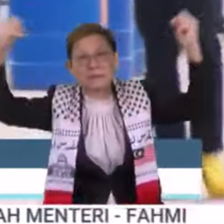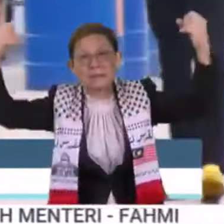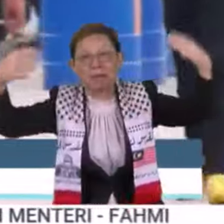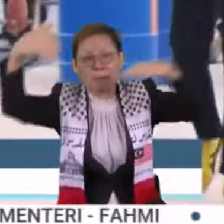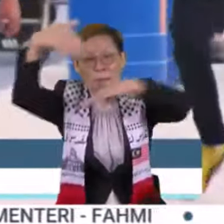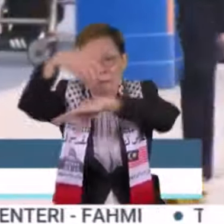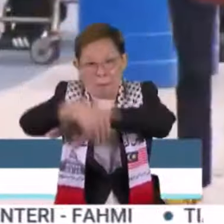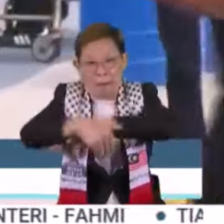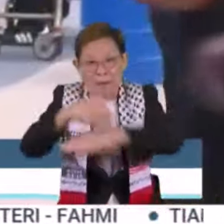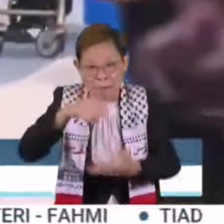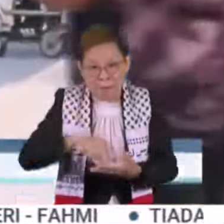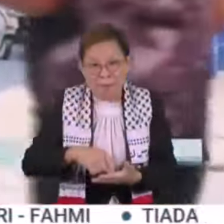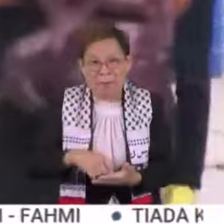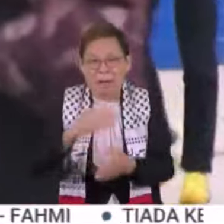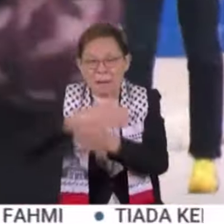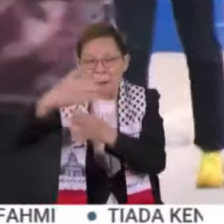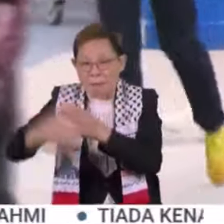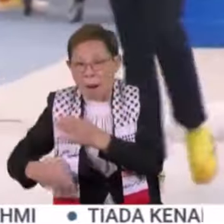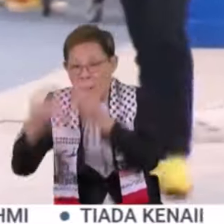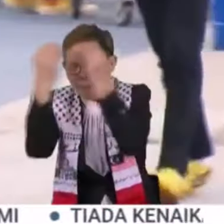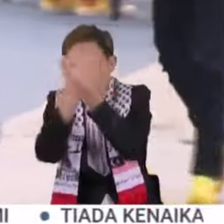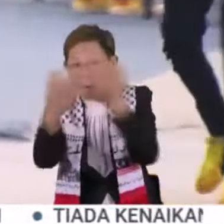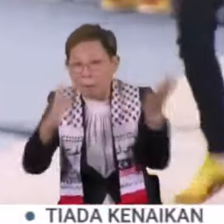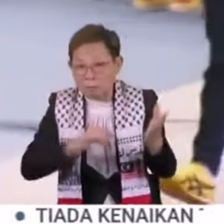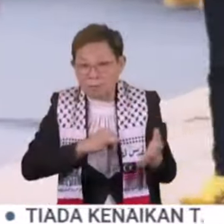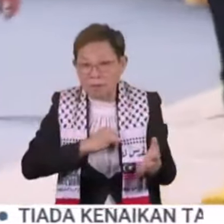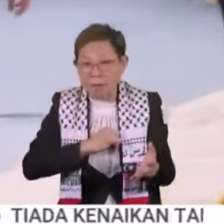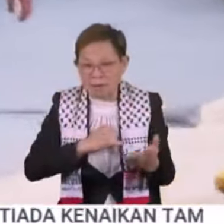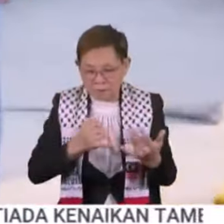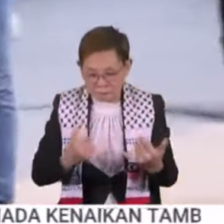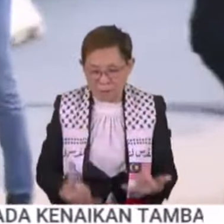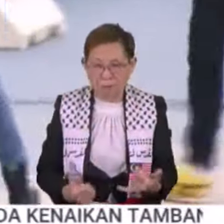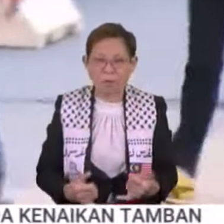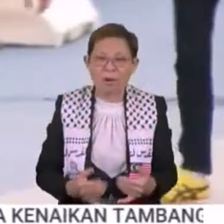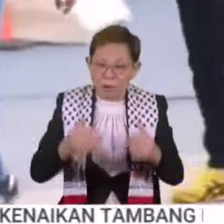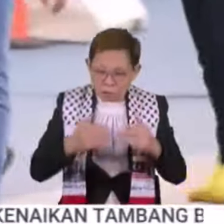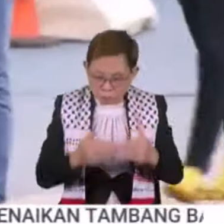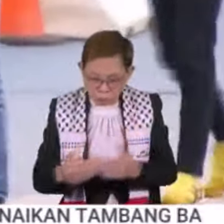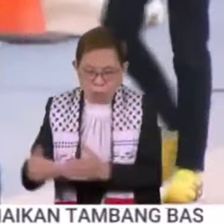ini. Baik, itu saja maklumat yang dapat saya kongsikan ketika